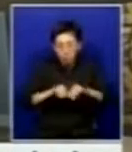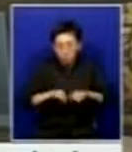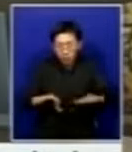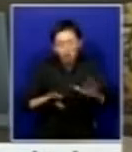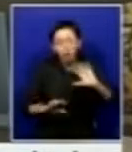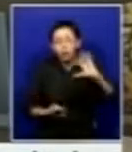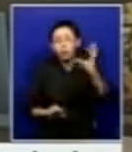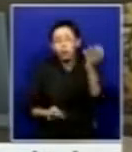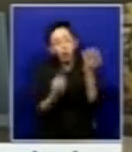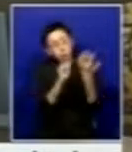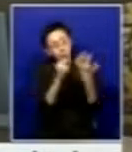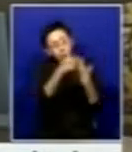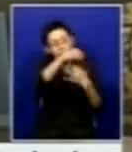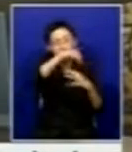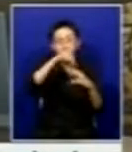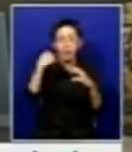กก็ไม่จำเป็นต้องประกาศ